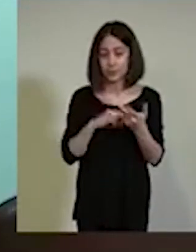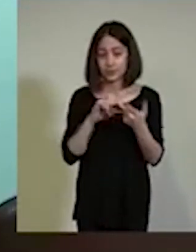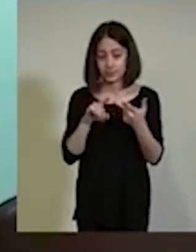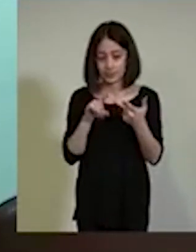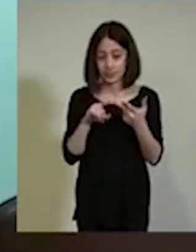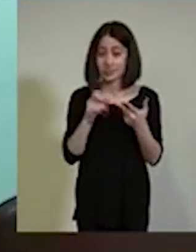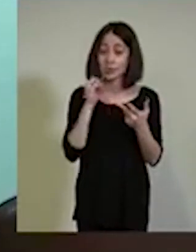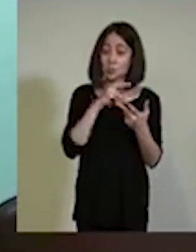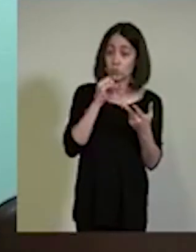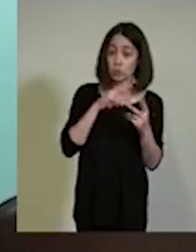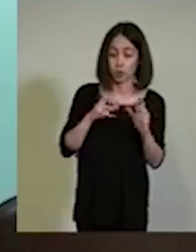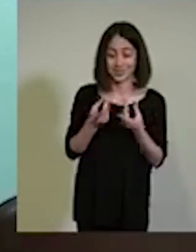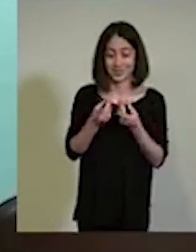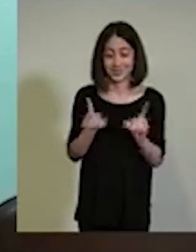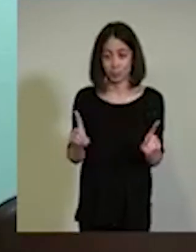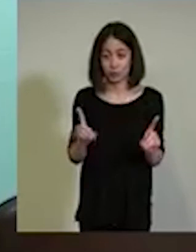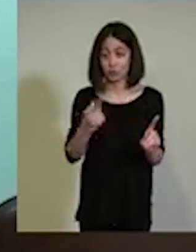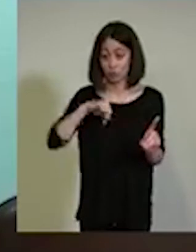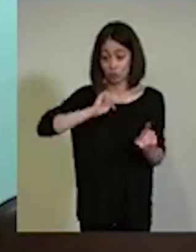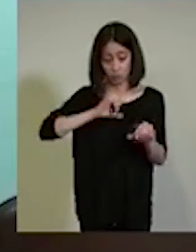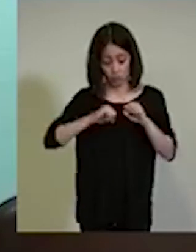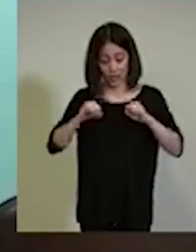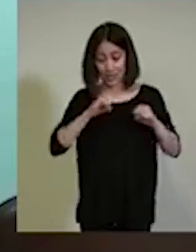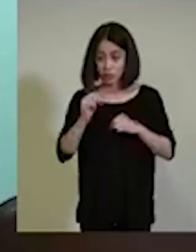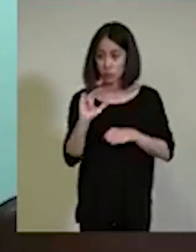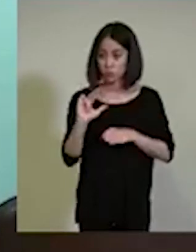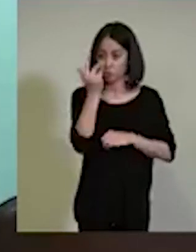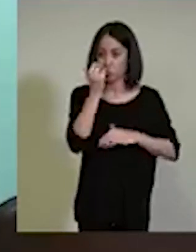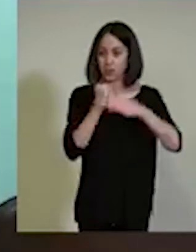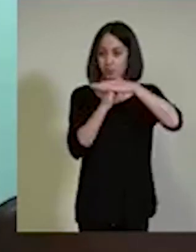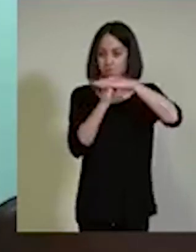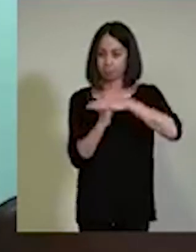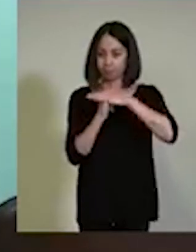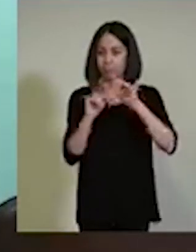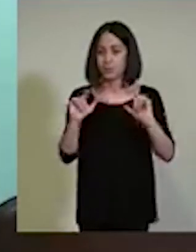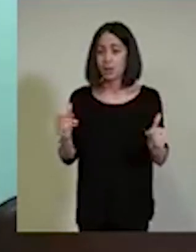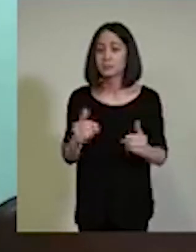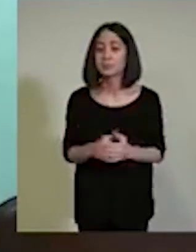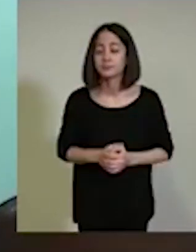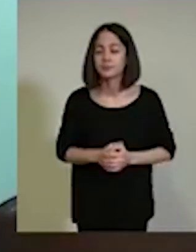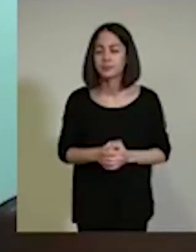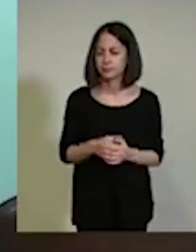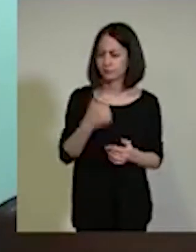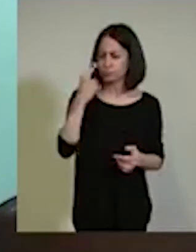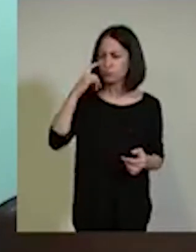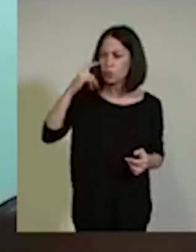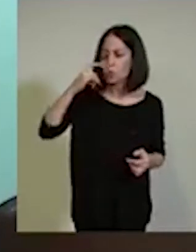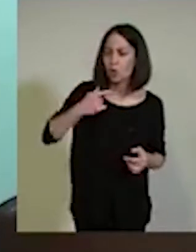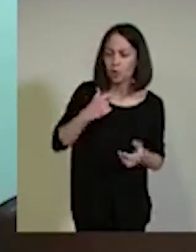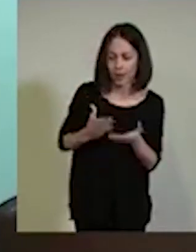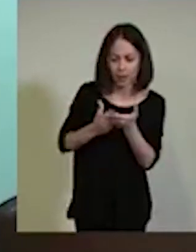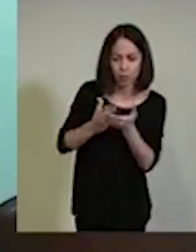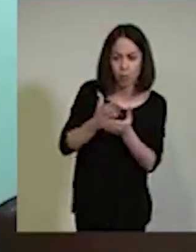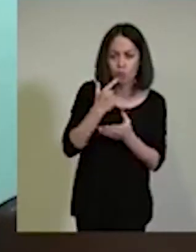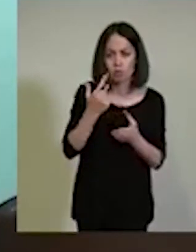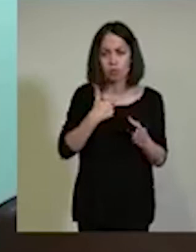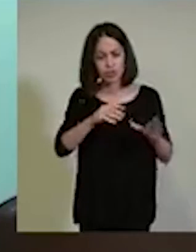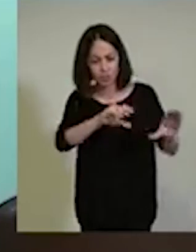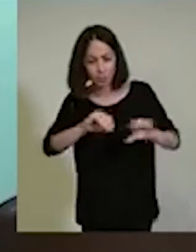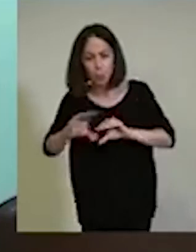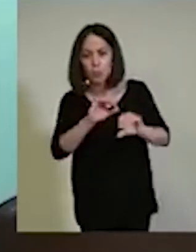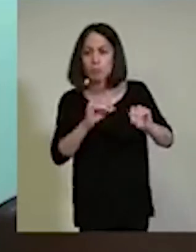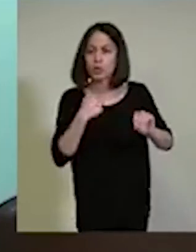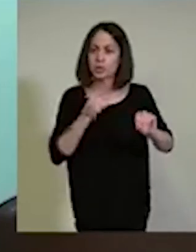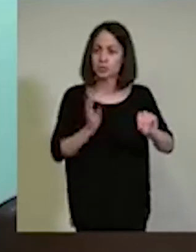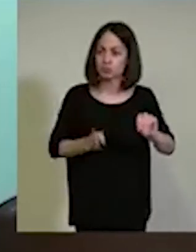démocratique, c'est le troisième pilier de notre action. Nous le voyons sur tous les projets qui viennent percuter le quotidien des Bordelais et